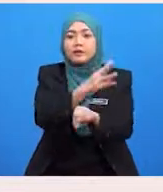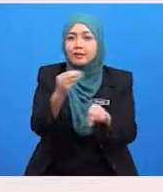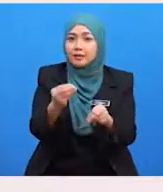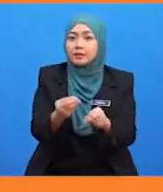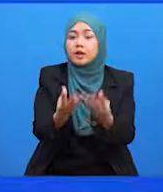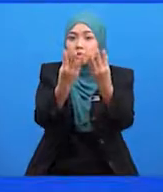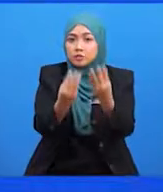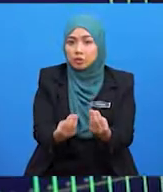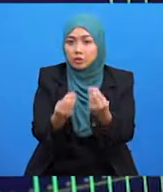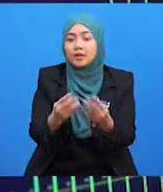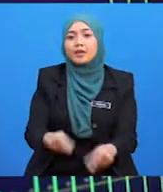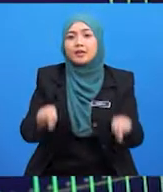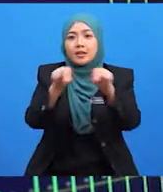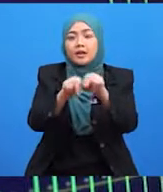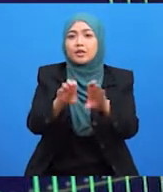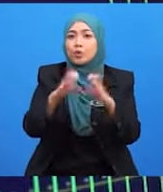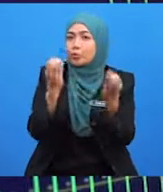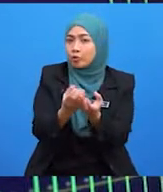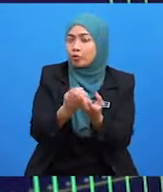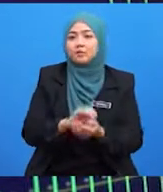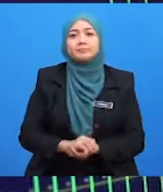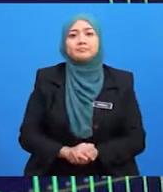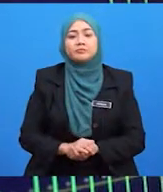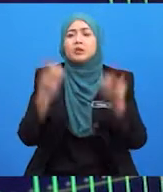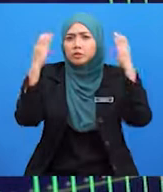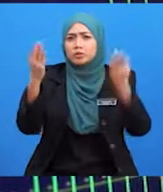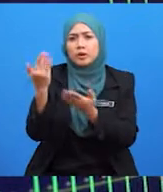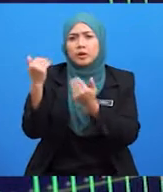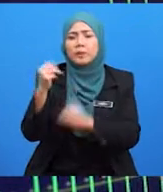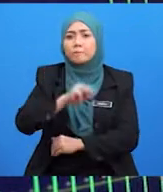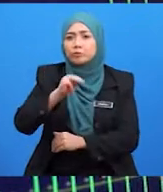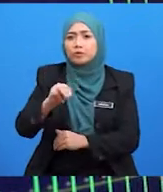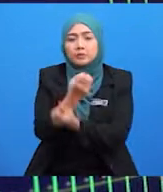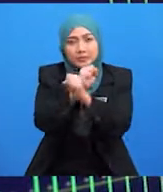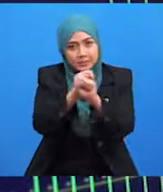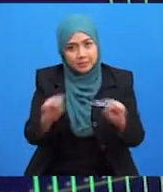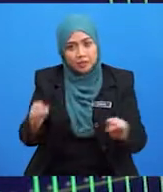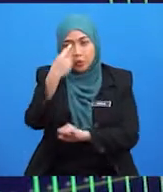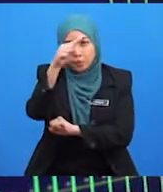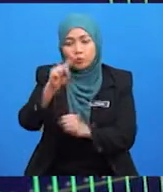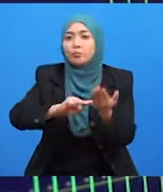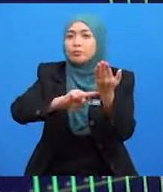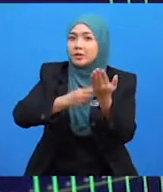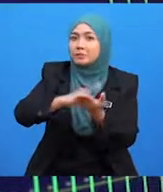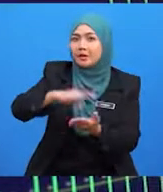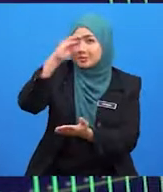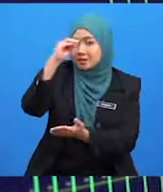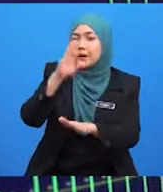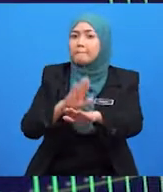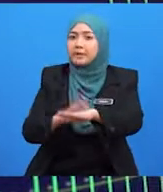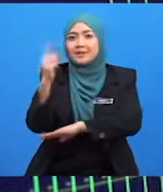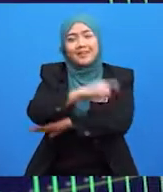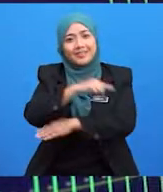nilai terkumpul. Cikgu berharap murid-murid sudah bersedia untuk memulakan sesi